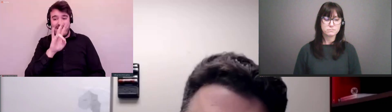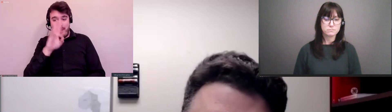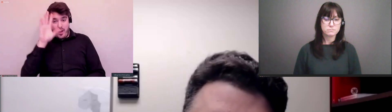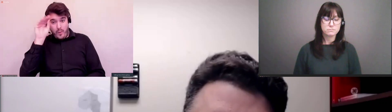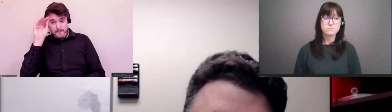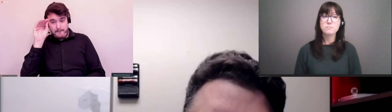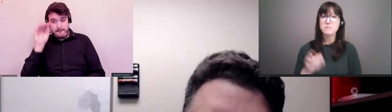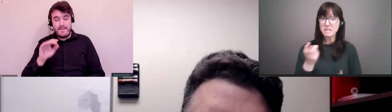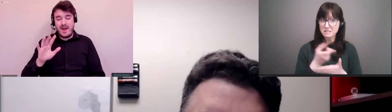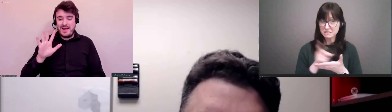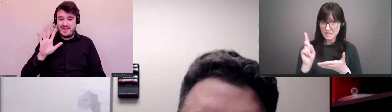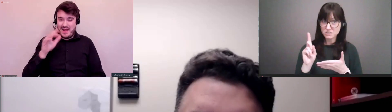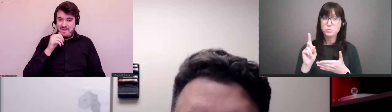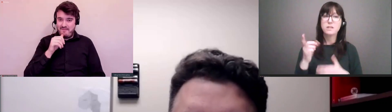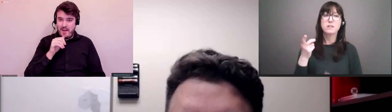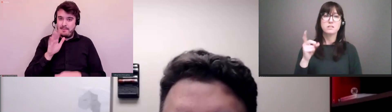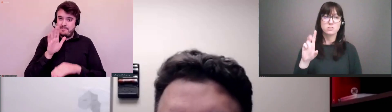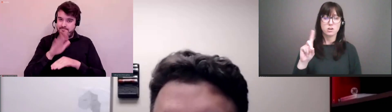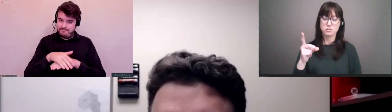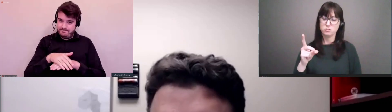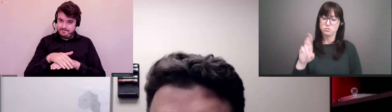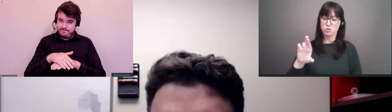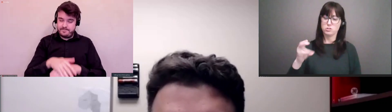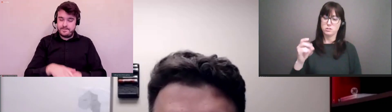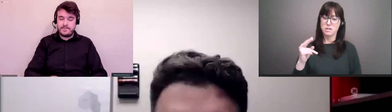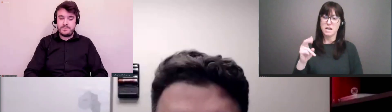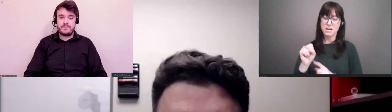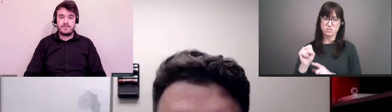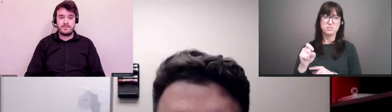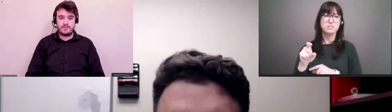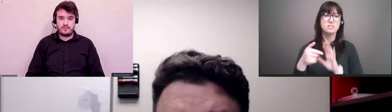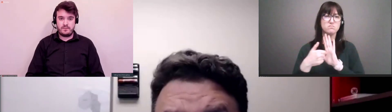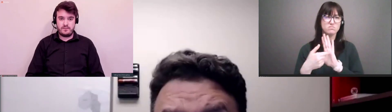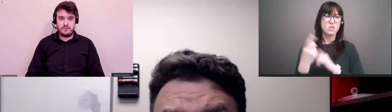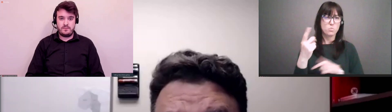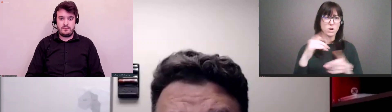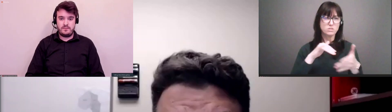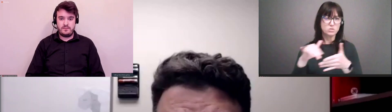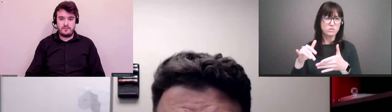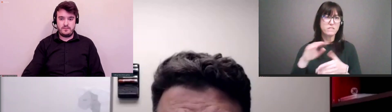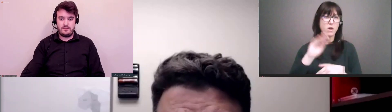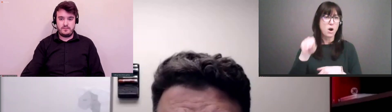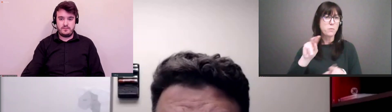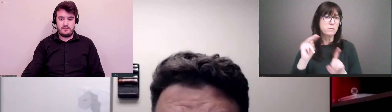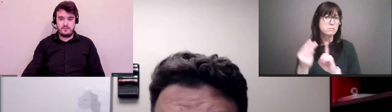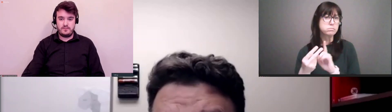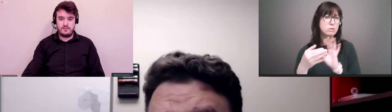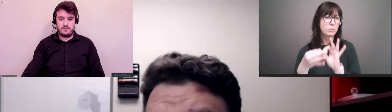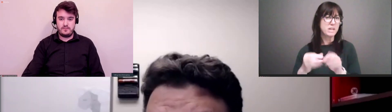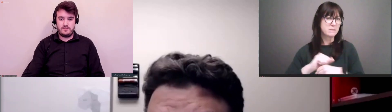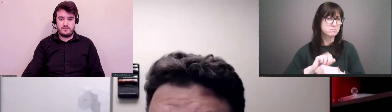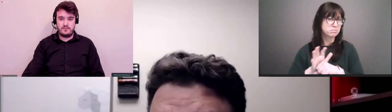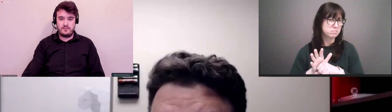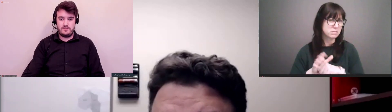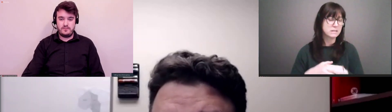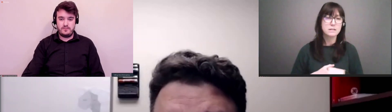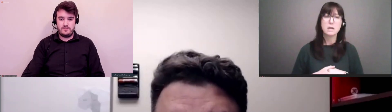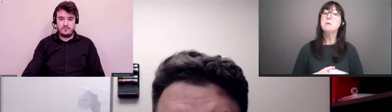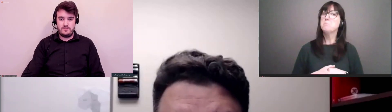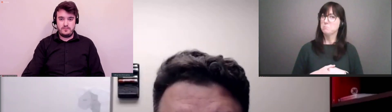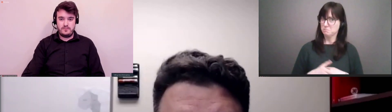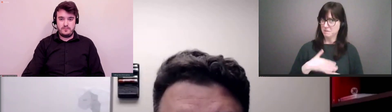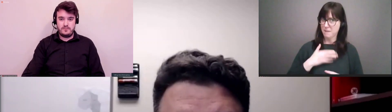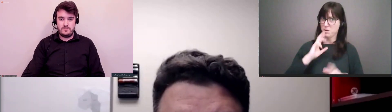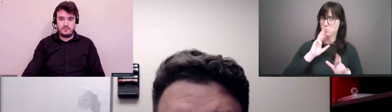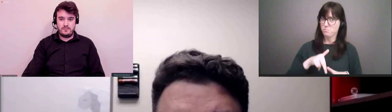Last week at Council, Dr. Etches referenced an ECOS survey on Ottawa residents' views about COVID-19. I'm happy to report that details